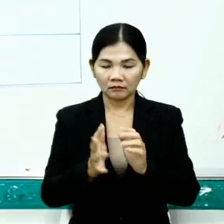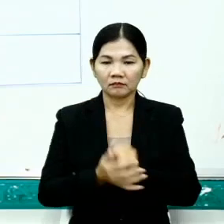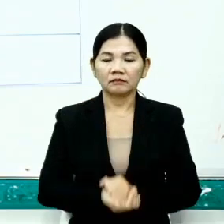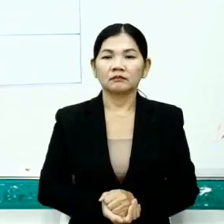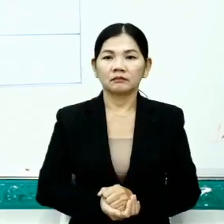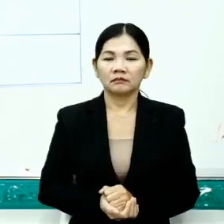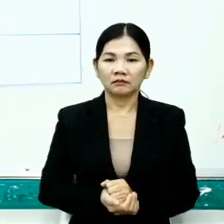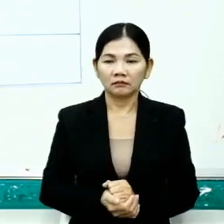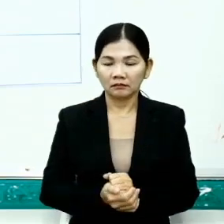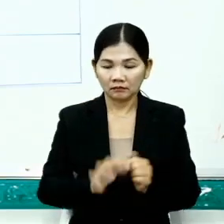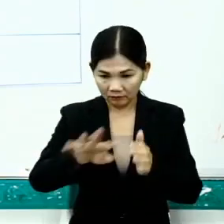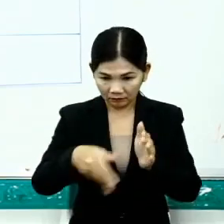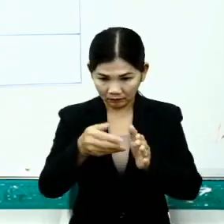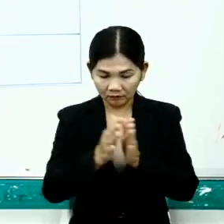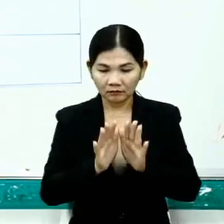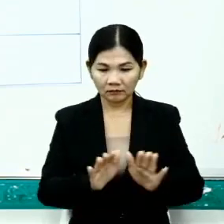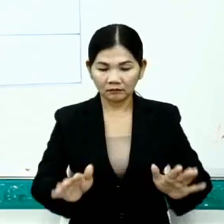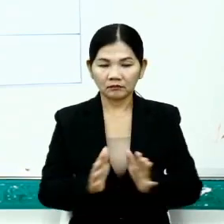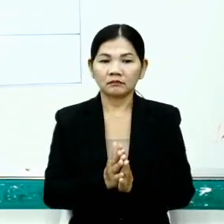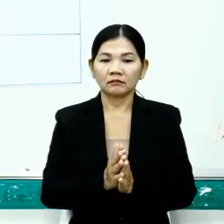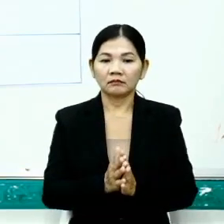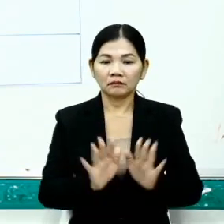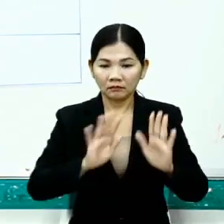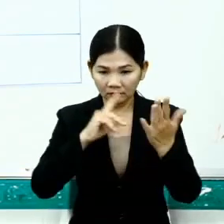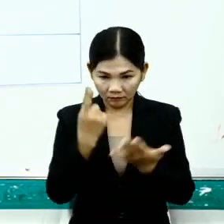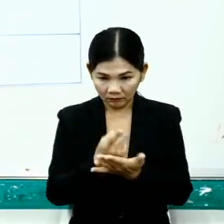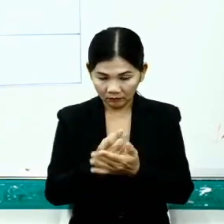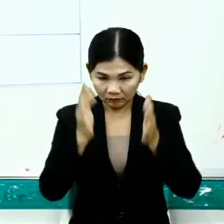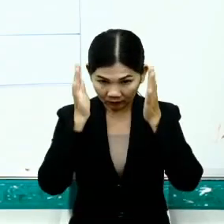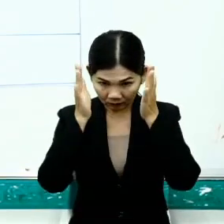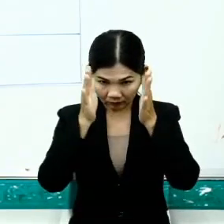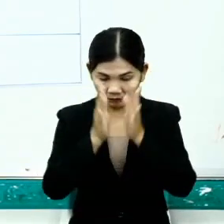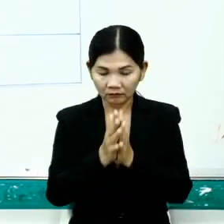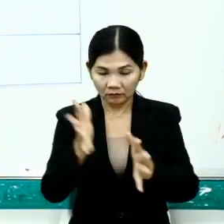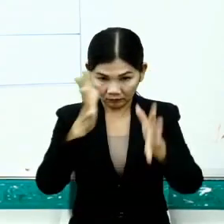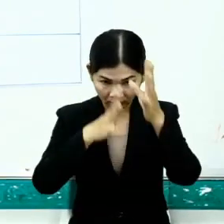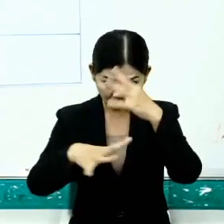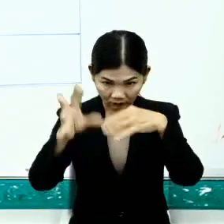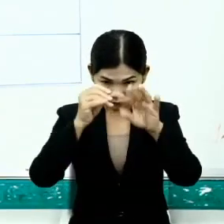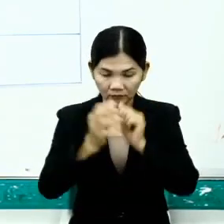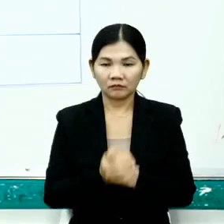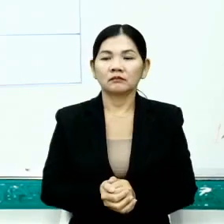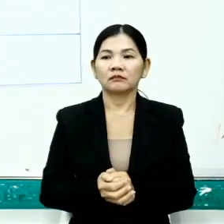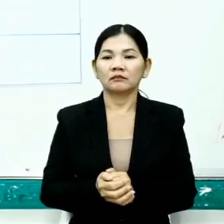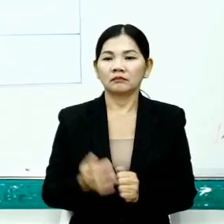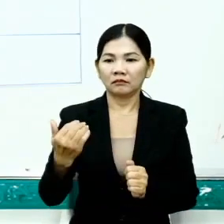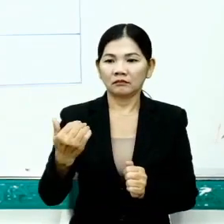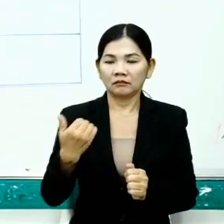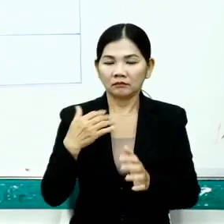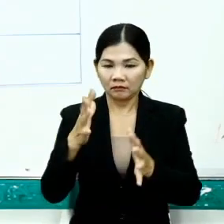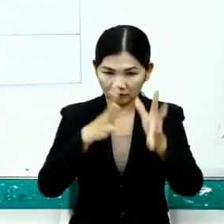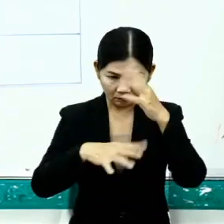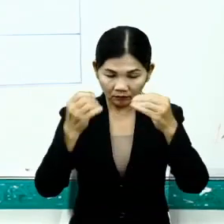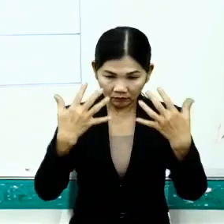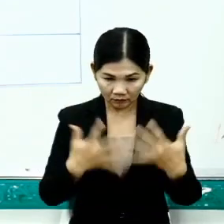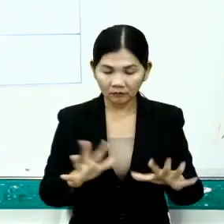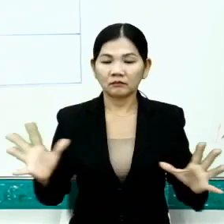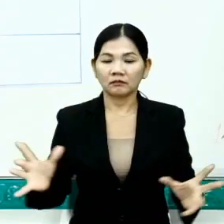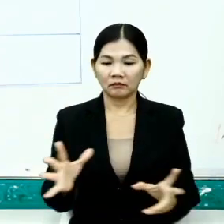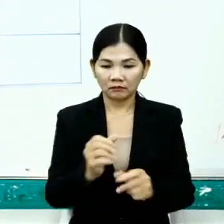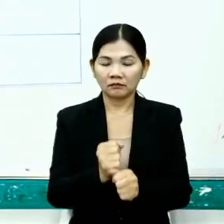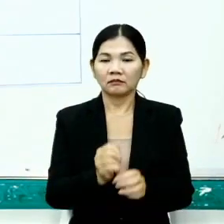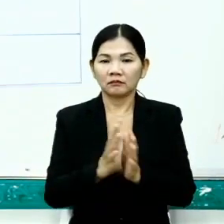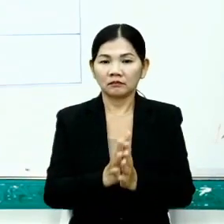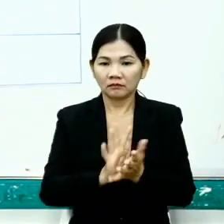ប់អ្នកគ្រូក៏សូមអរគុណដល់កូនកូនគ្រប់គ្នាដែលបានយកចិត្តទុកដាក់ក្នុងការសិក្សាជាមួយអ្នកគ្រូក្រោយពីរៀនជាមួយអ្នកគ្រូចប់កូ